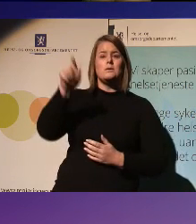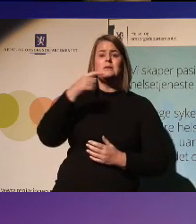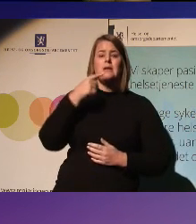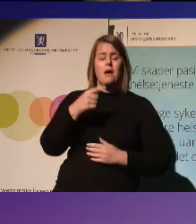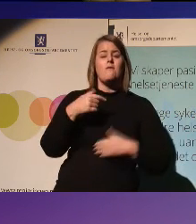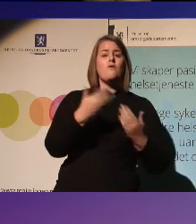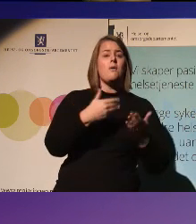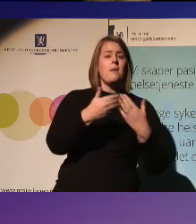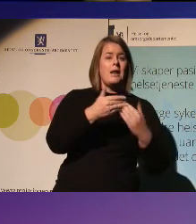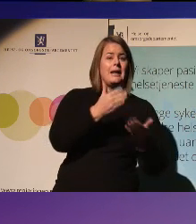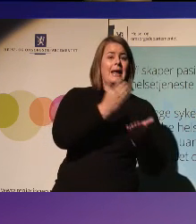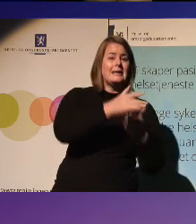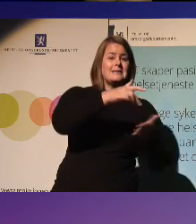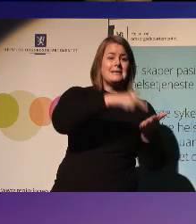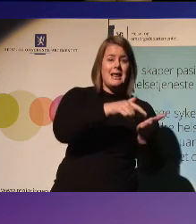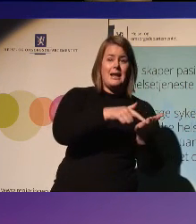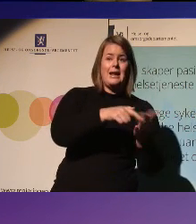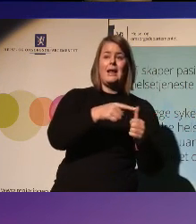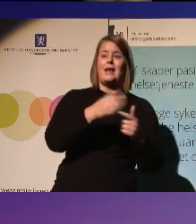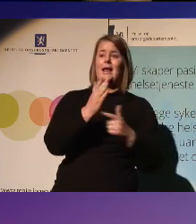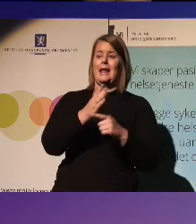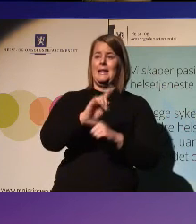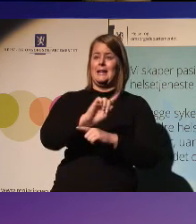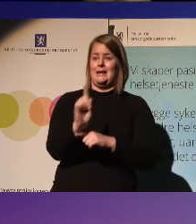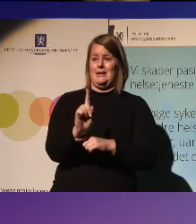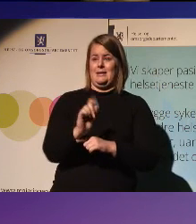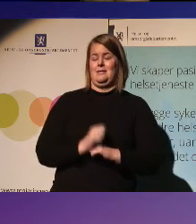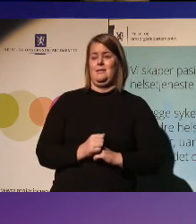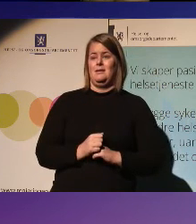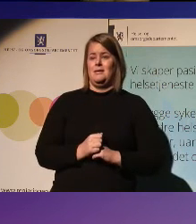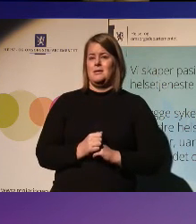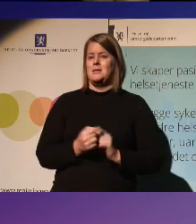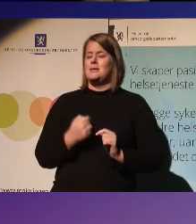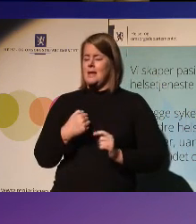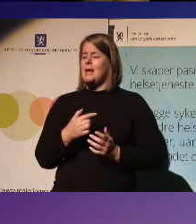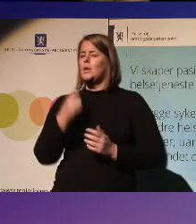rett sted til rett tid. Jeg tror at